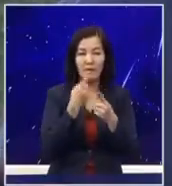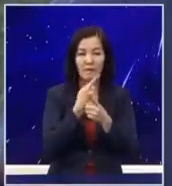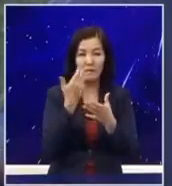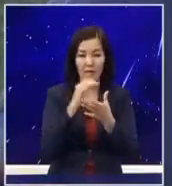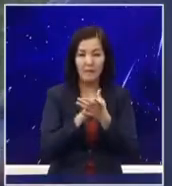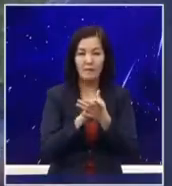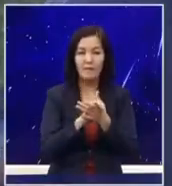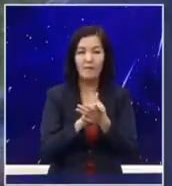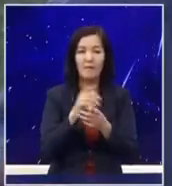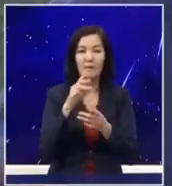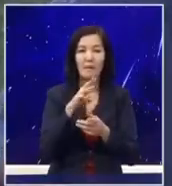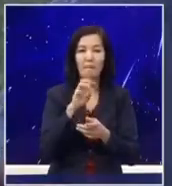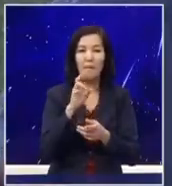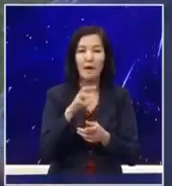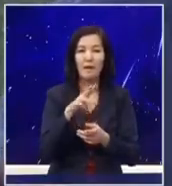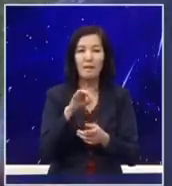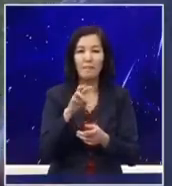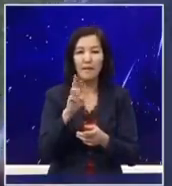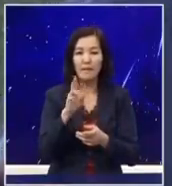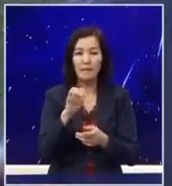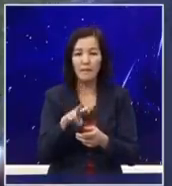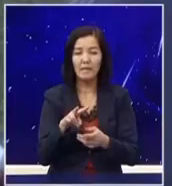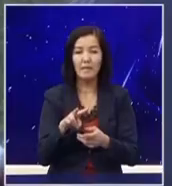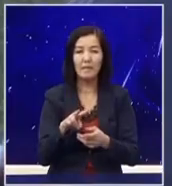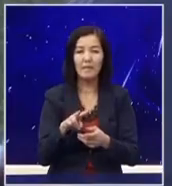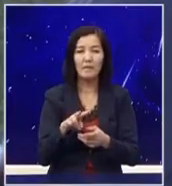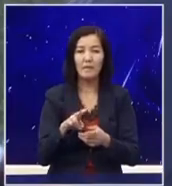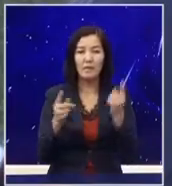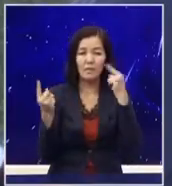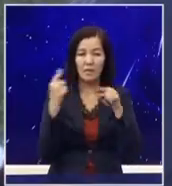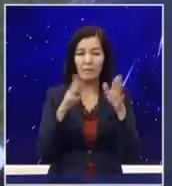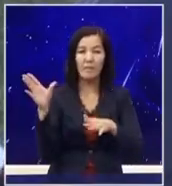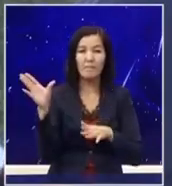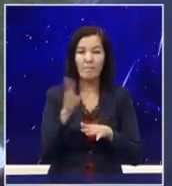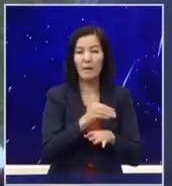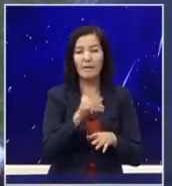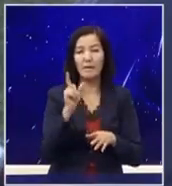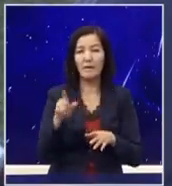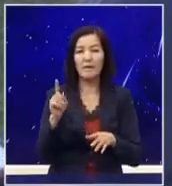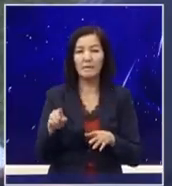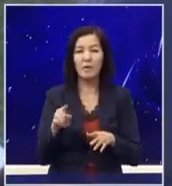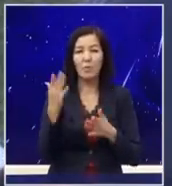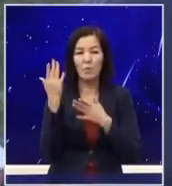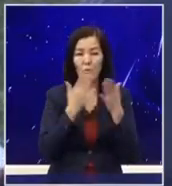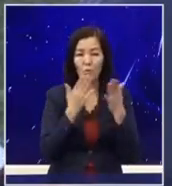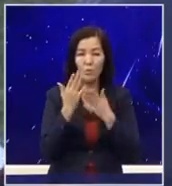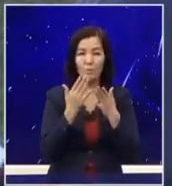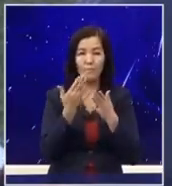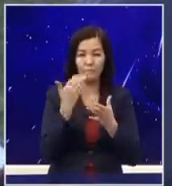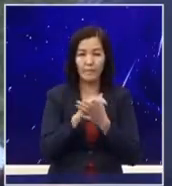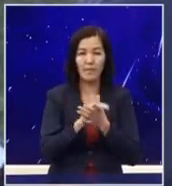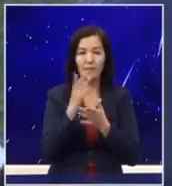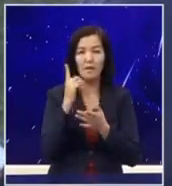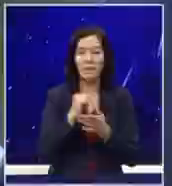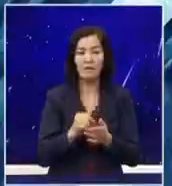мәтел, мақал сөз болып кетті. Ол шығарманы, мен ойлайым, әркім қалтасына сап жүріп, жатып жастан жүріп оқыса да